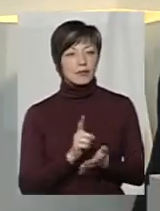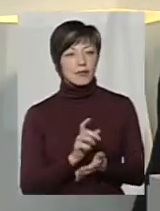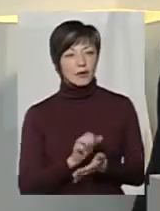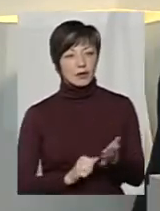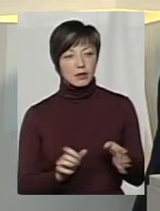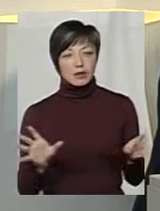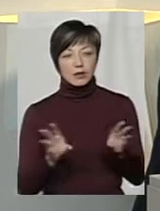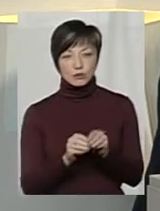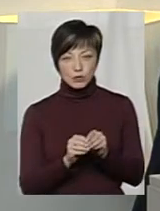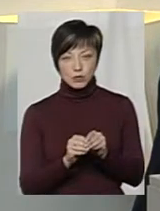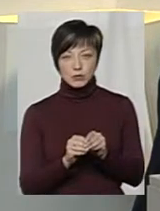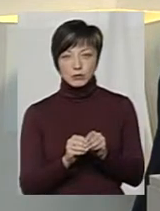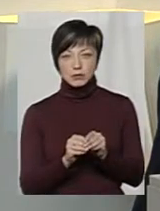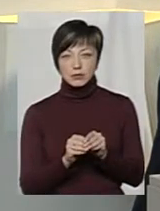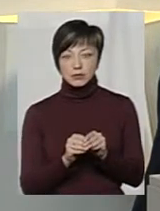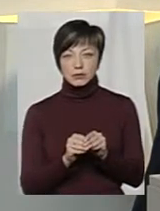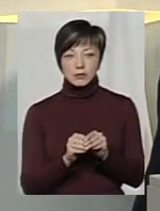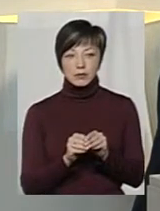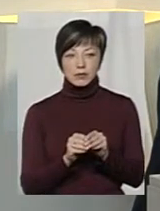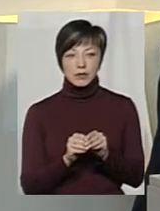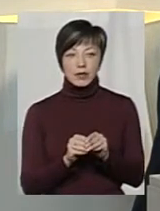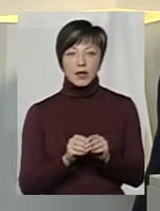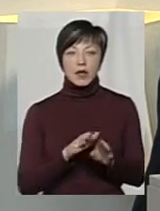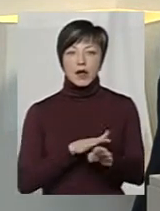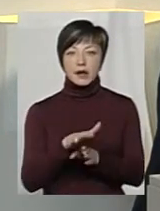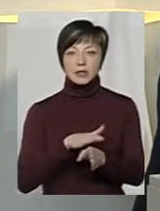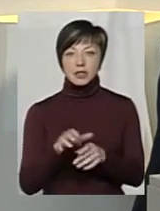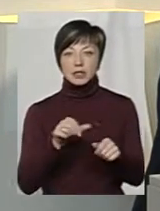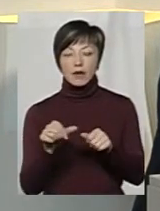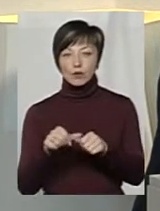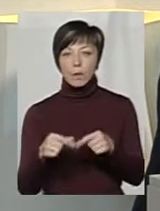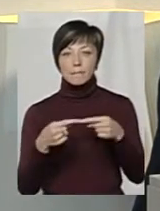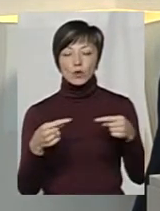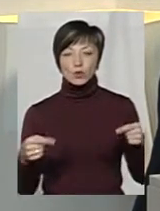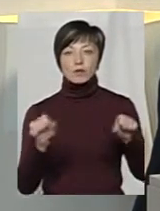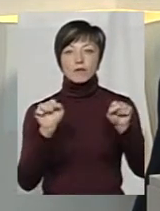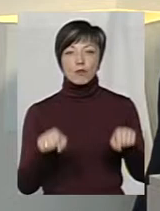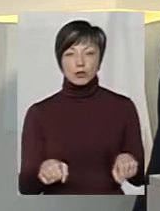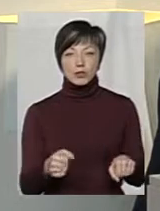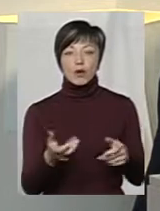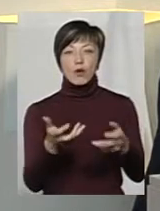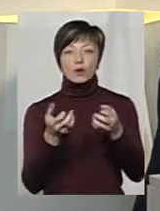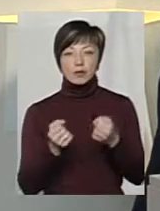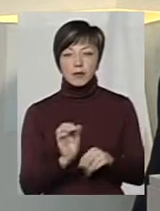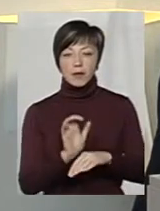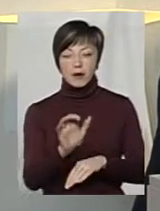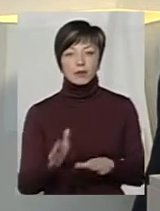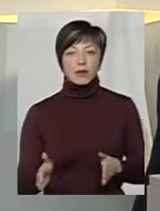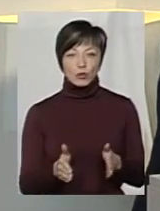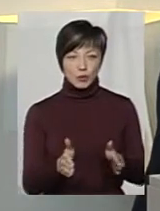податку разом із, від реалізації нафтопродуктів можна отримати і направити на